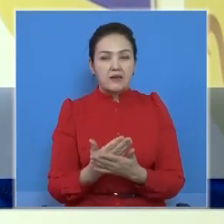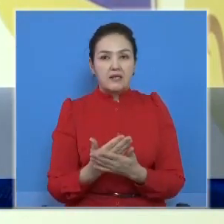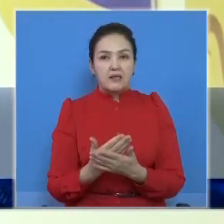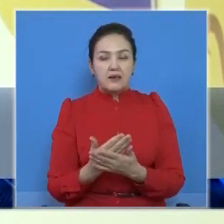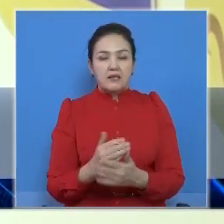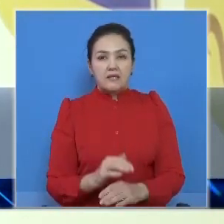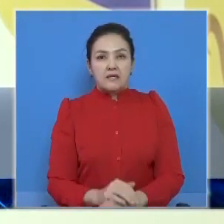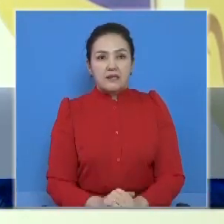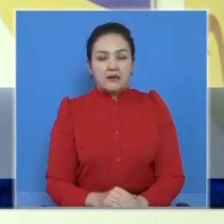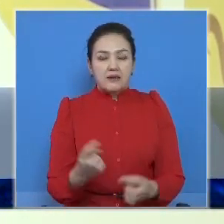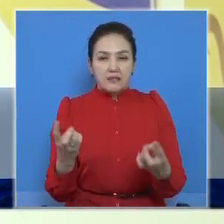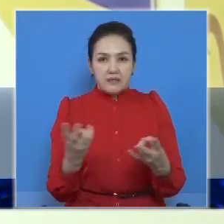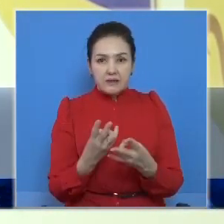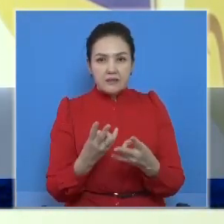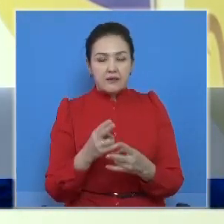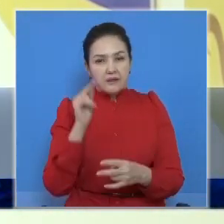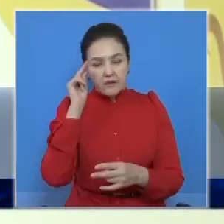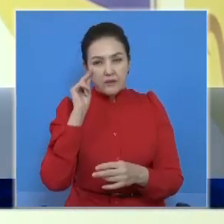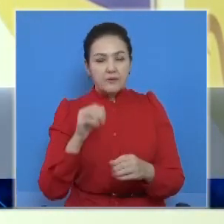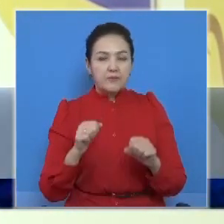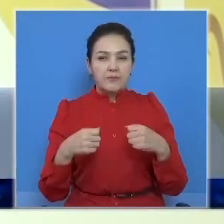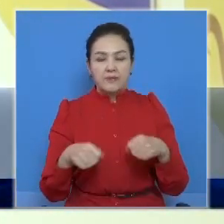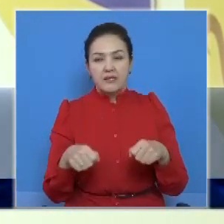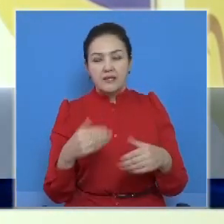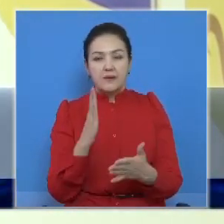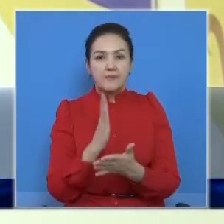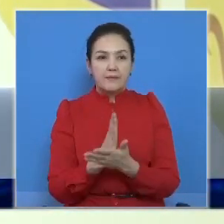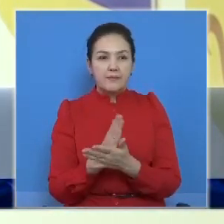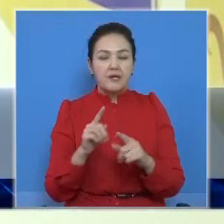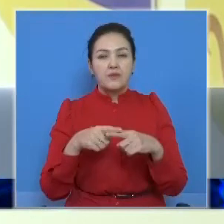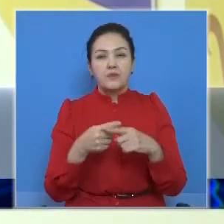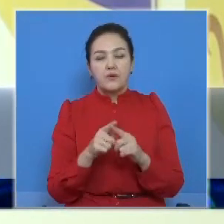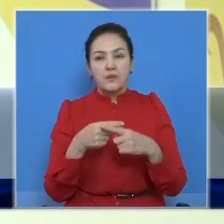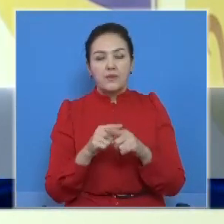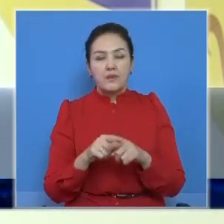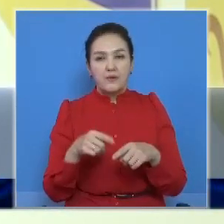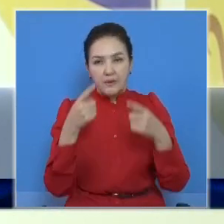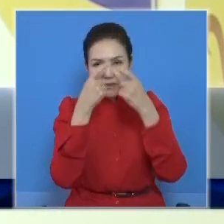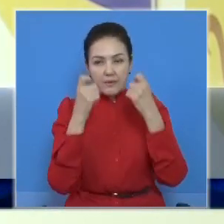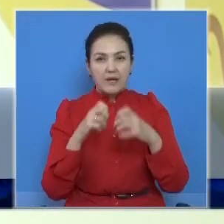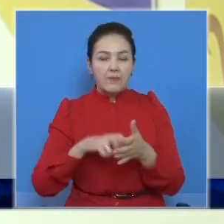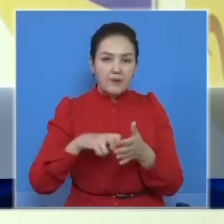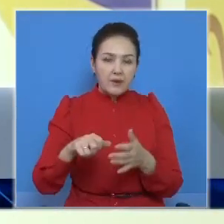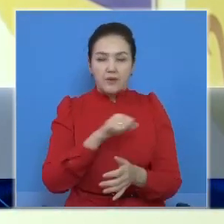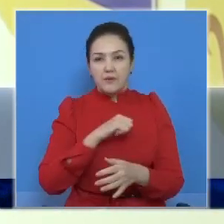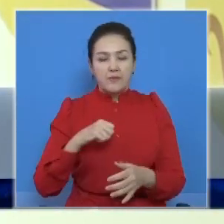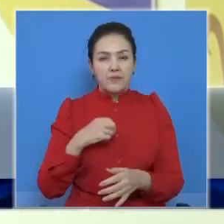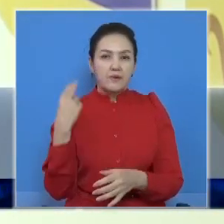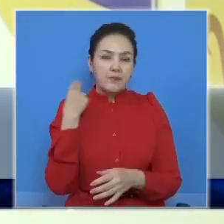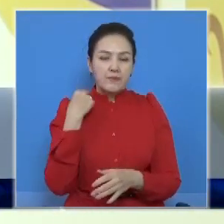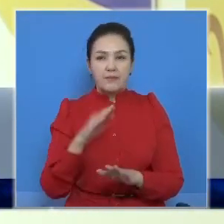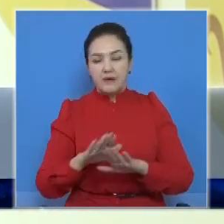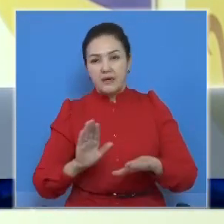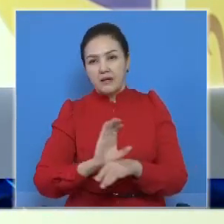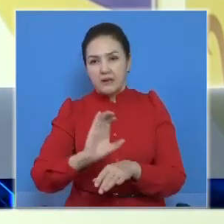Әжелердің керекті үйренген заттары бар өздерінің, кім тоқиды, кім информатикаға үйреніп, почтаға өздерін шетелде тұратын